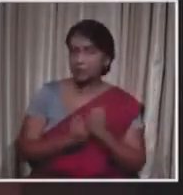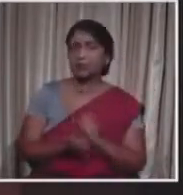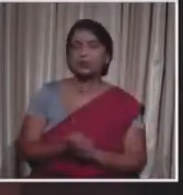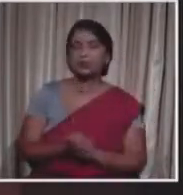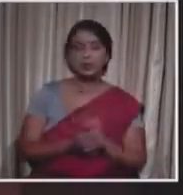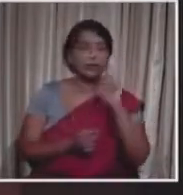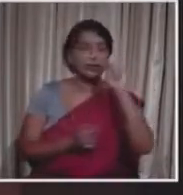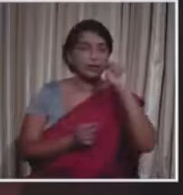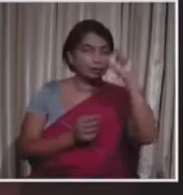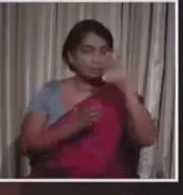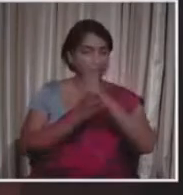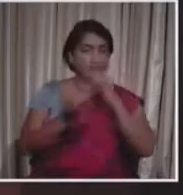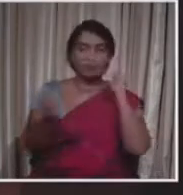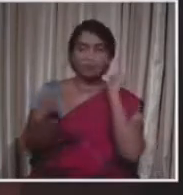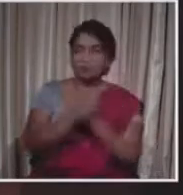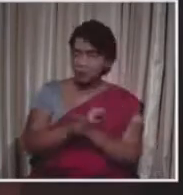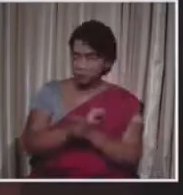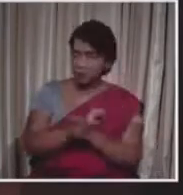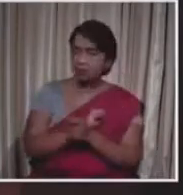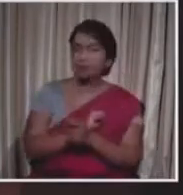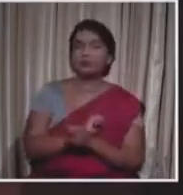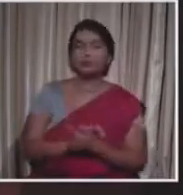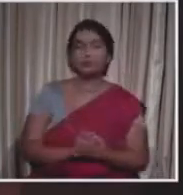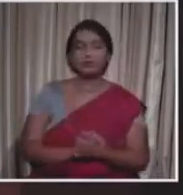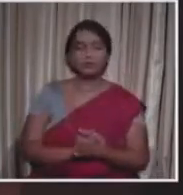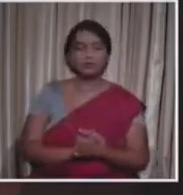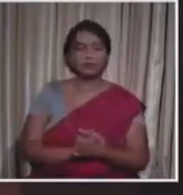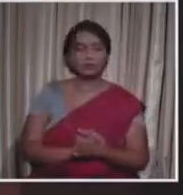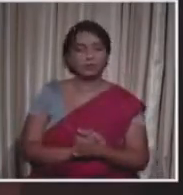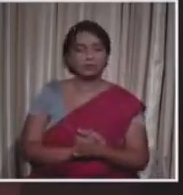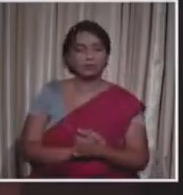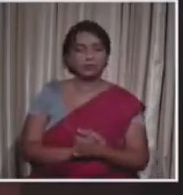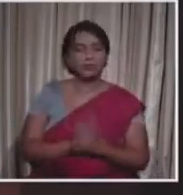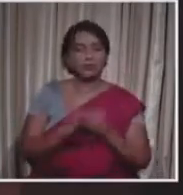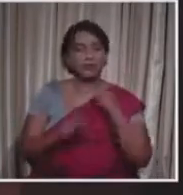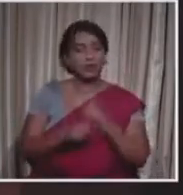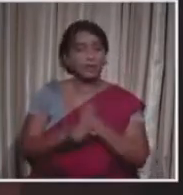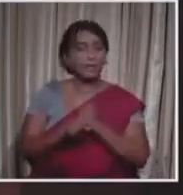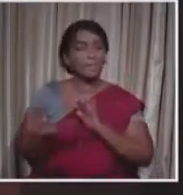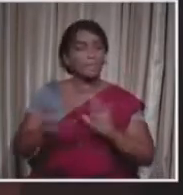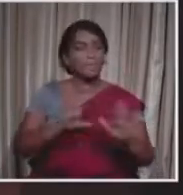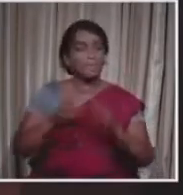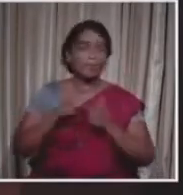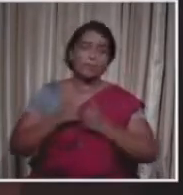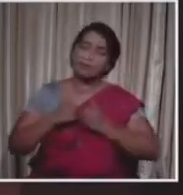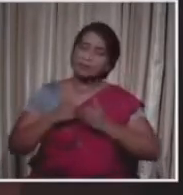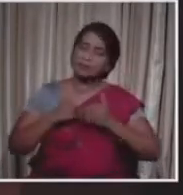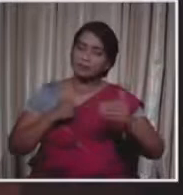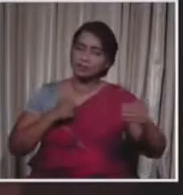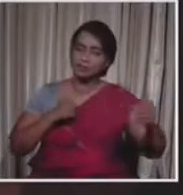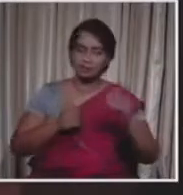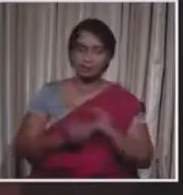20 වෙනි සංශෝධනයකුත් ක්‍රියාත්මක කරලා ඒ රාජ්‍ය පාලනයේ ක්‍රියාත්මක වුණා.